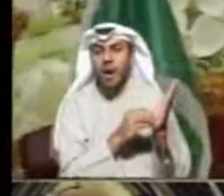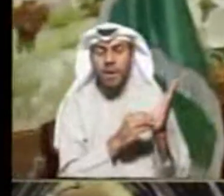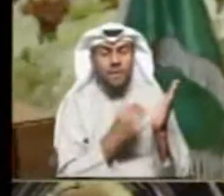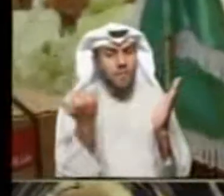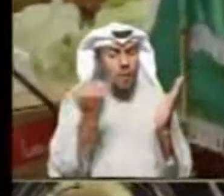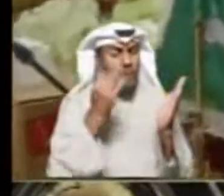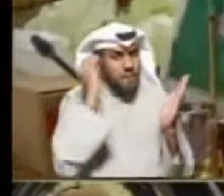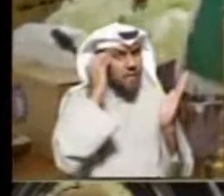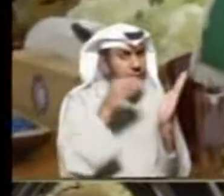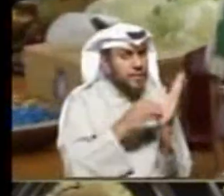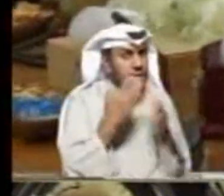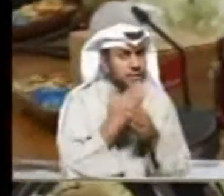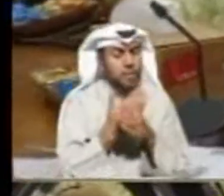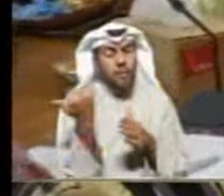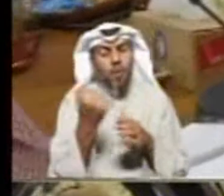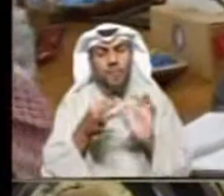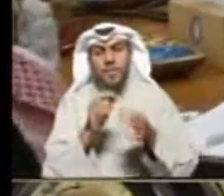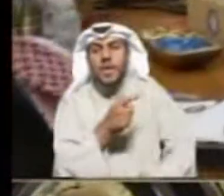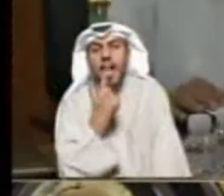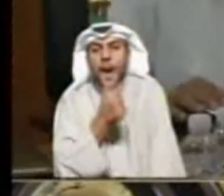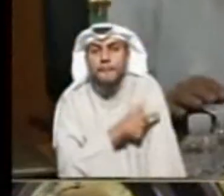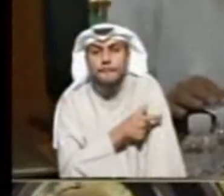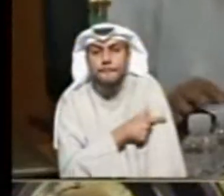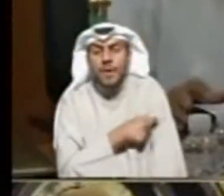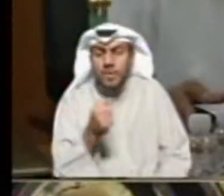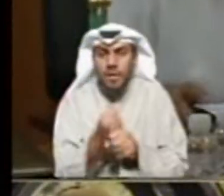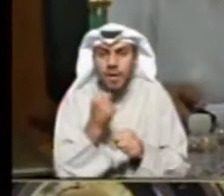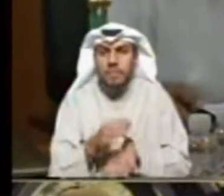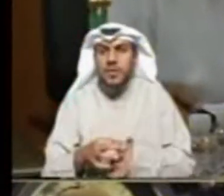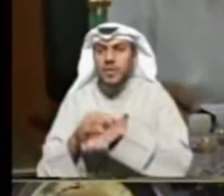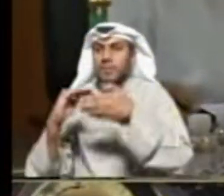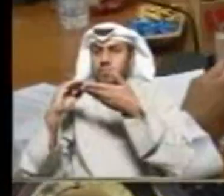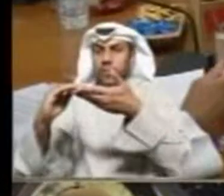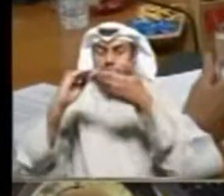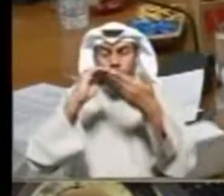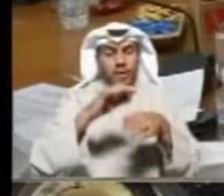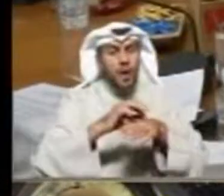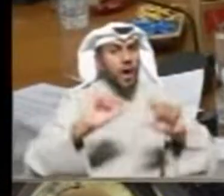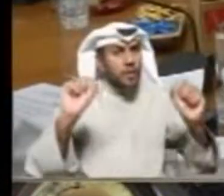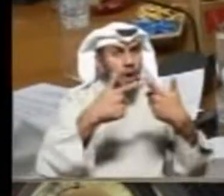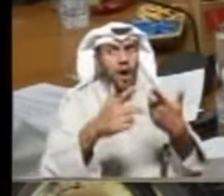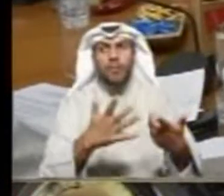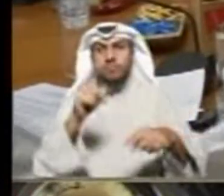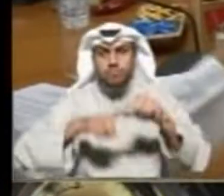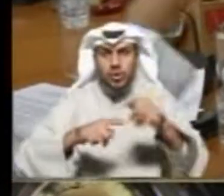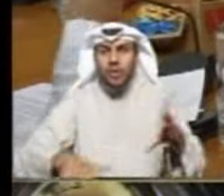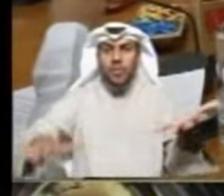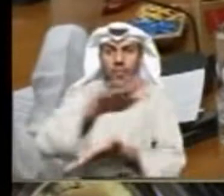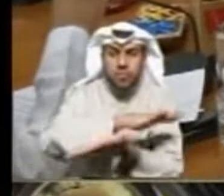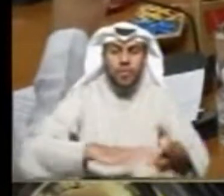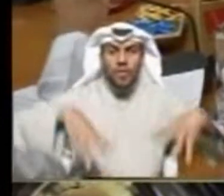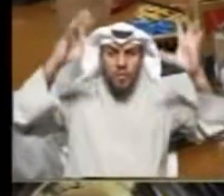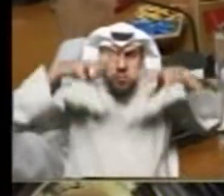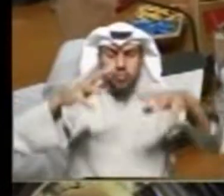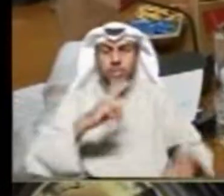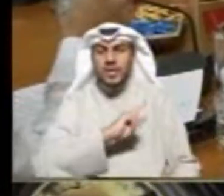اجتماعات لجنة رؤساء الهلال الأحمر التي تقوم بعمل جبار في المجال الإغاثي، حيث يضاهي كثيرا من الأعمال